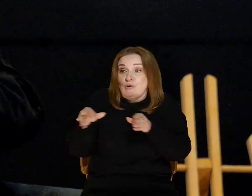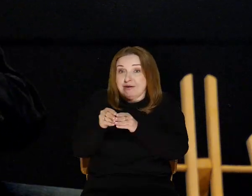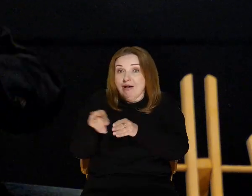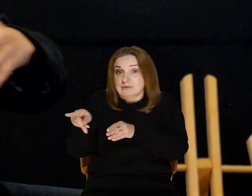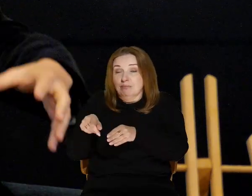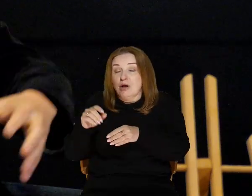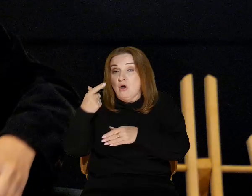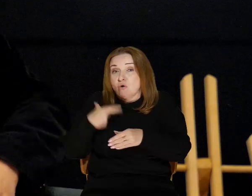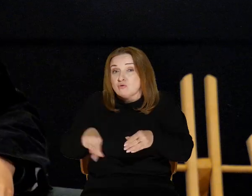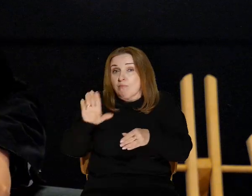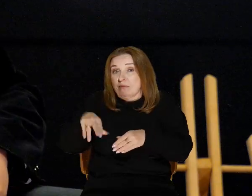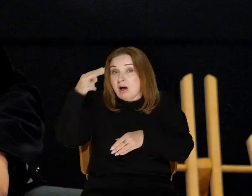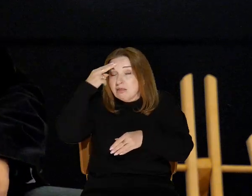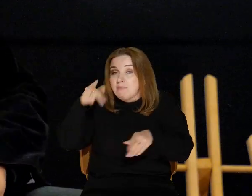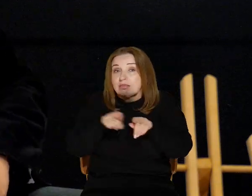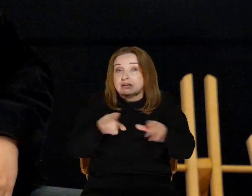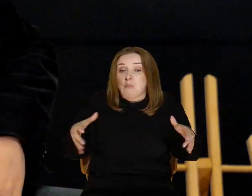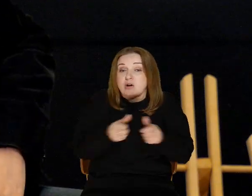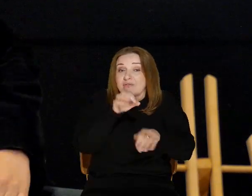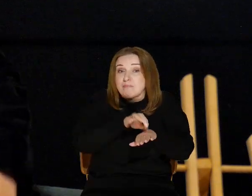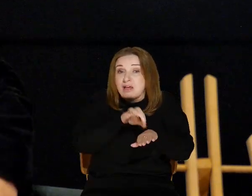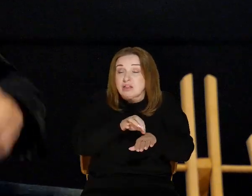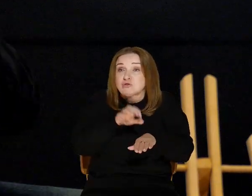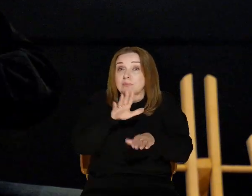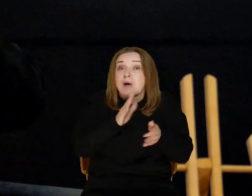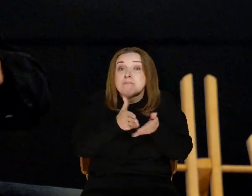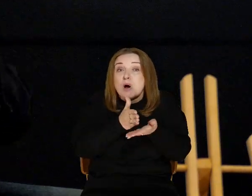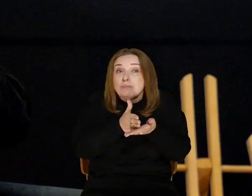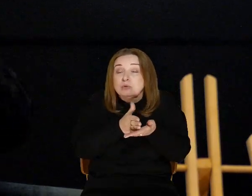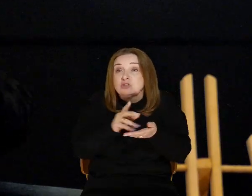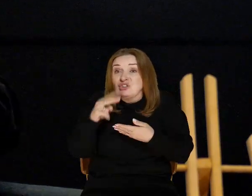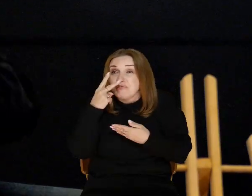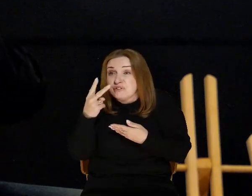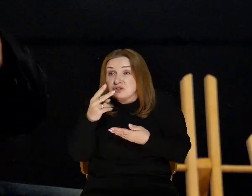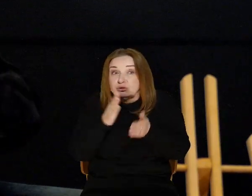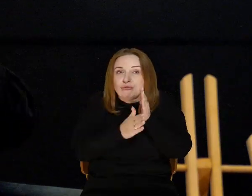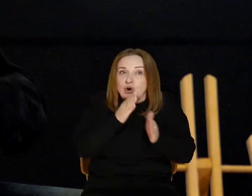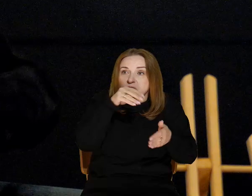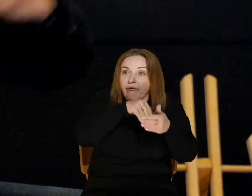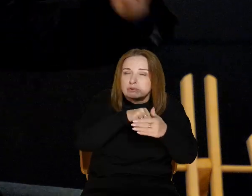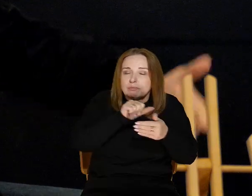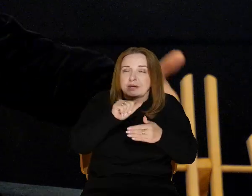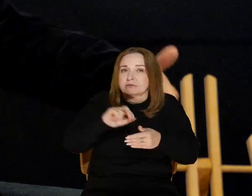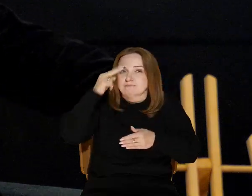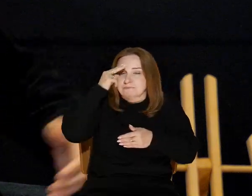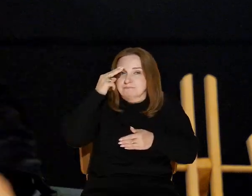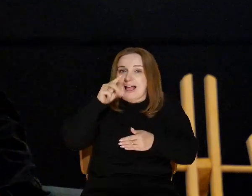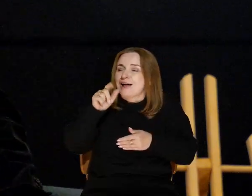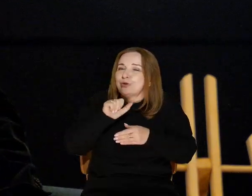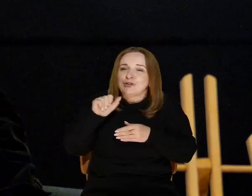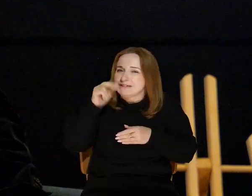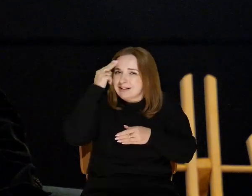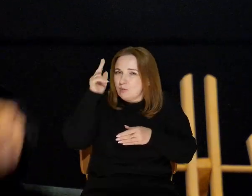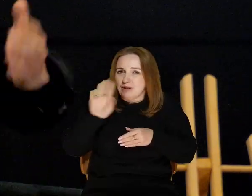medycznych, którzy udzielają pomocy na tych terenach. Czyli to już nie jest bezpośrednie doświadczenie, tylko to jest na przykład wypalenie zawodowe wynikające